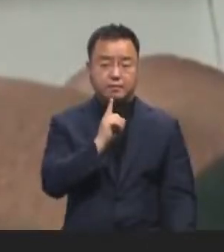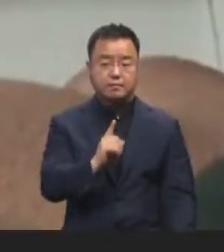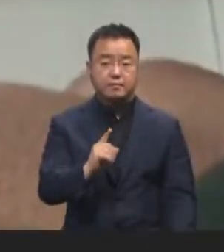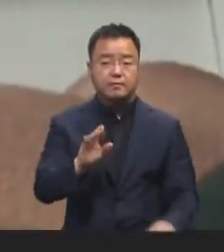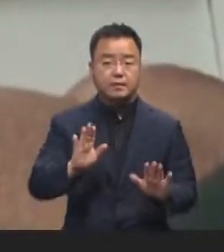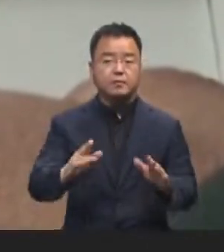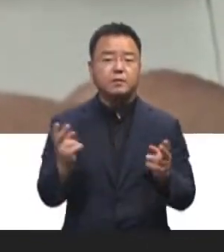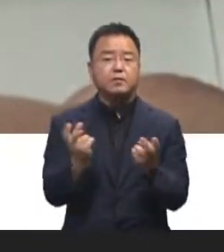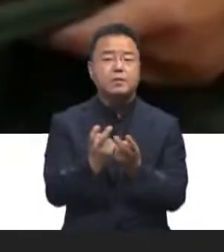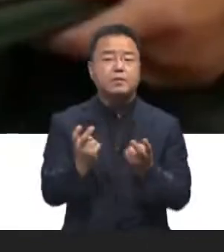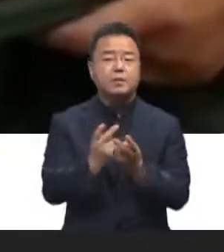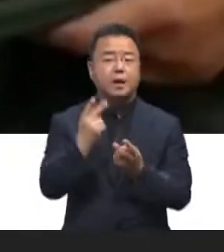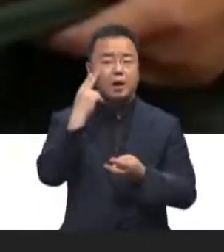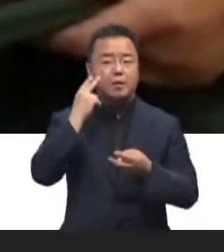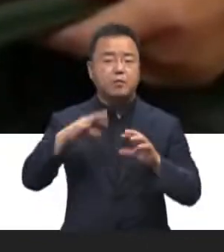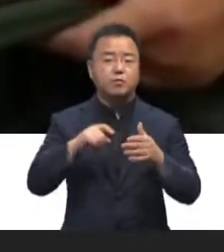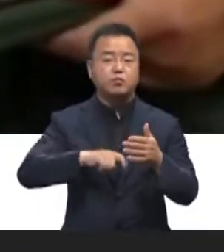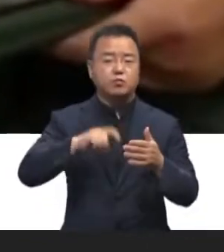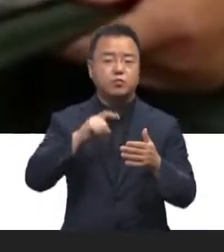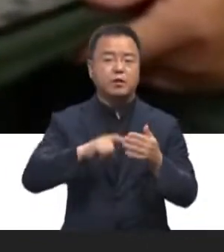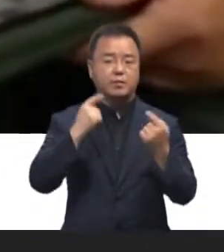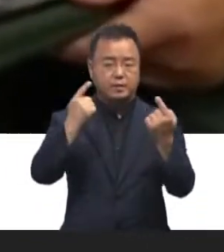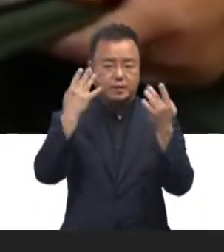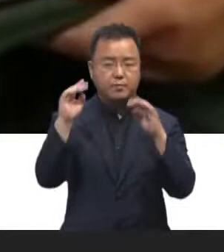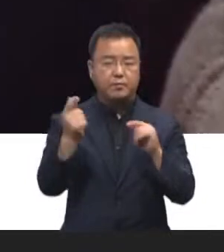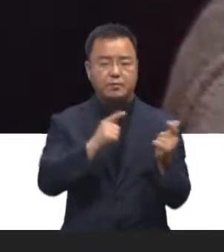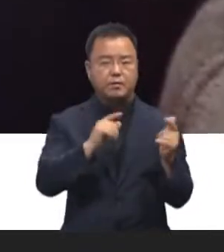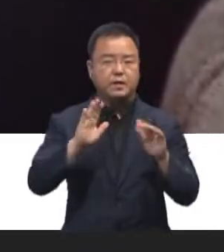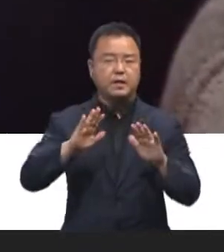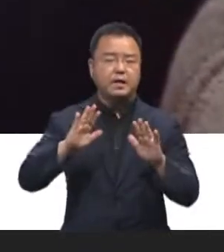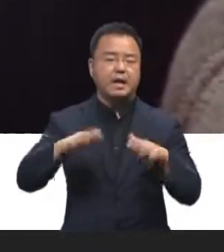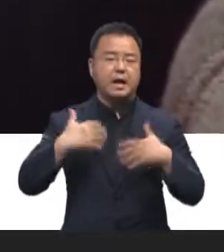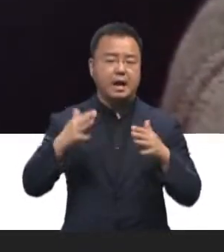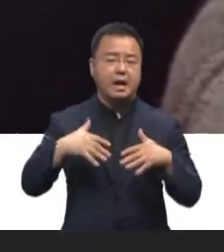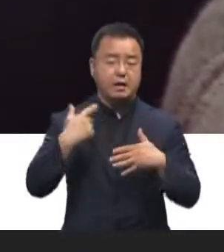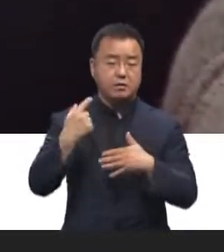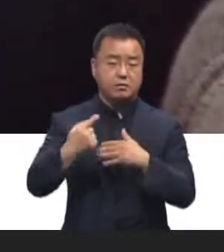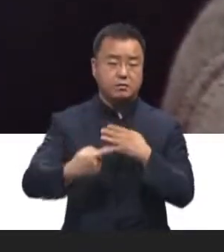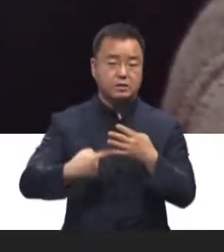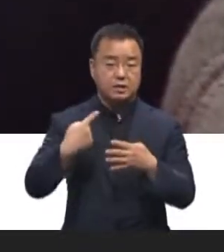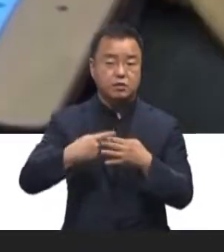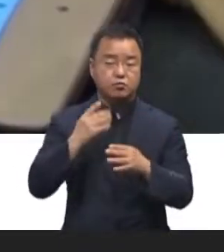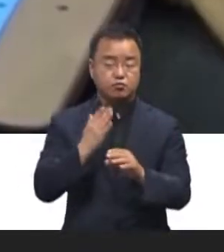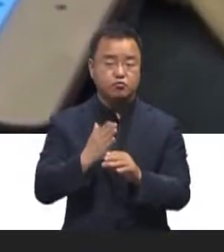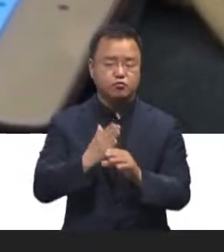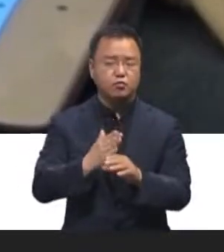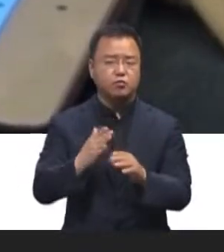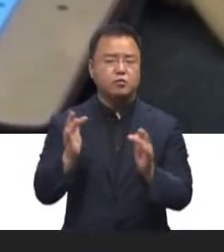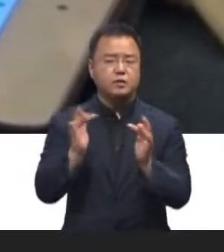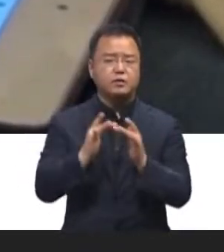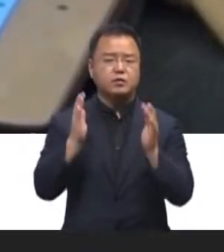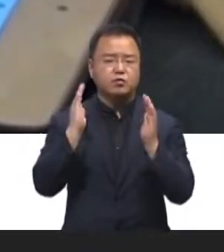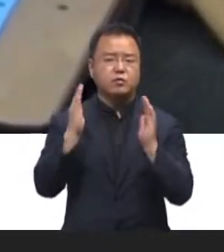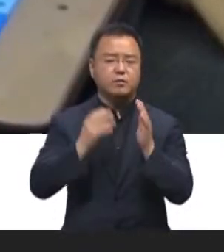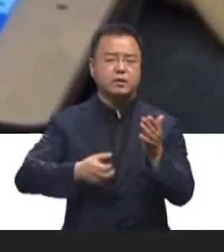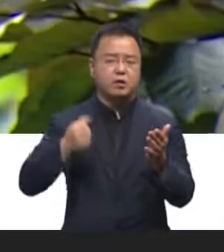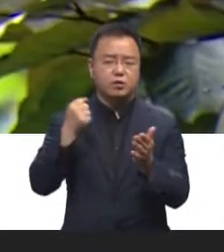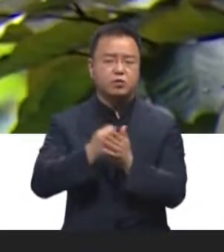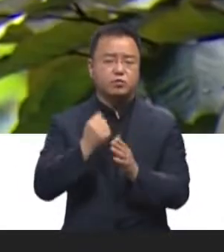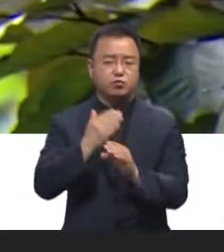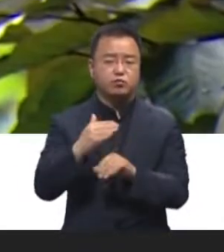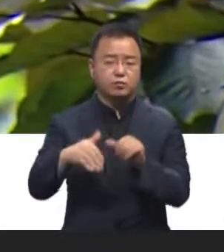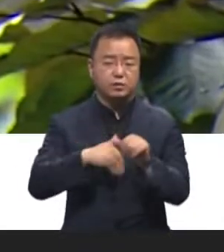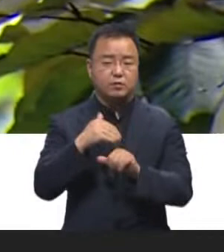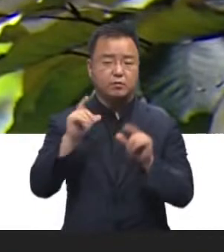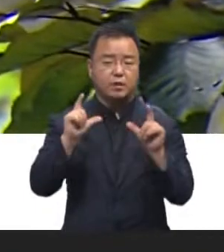이번 조치된 미국내 대학들이 이 따라 가을학기에 도 온라인수업 방침에 결정한 가운데 발표됐습니다 하버드 렌은